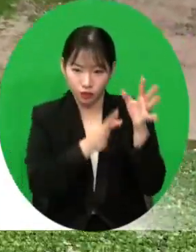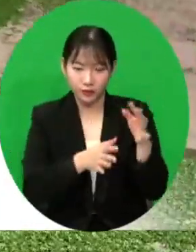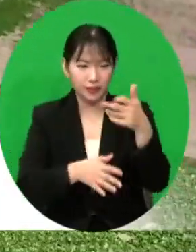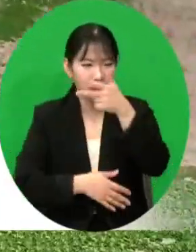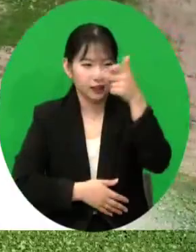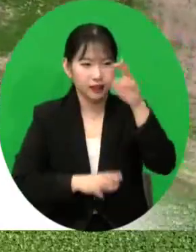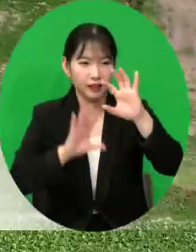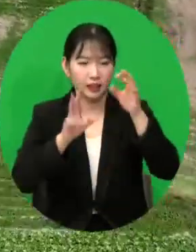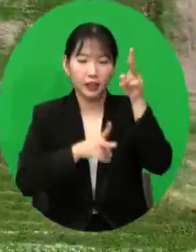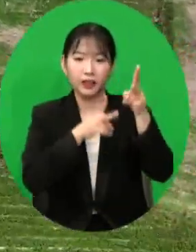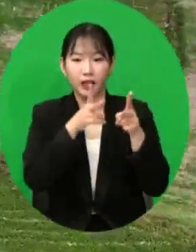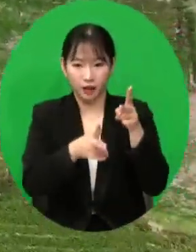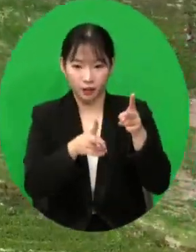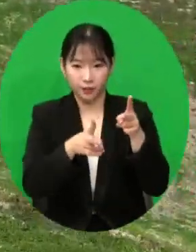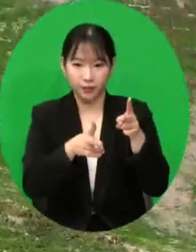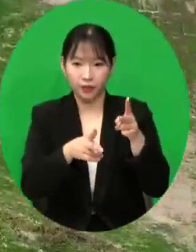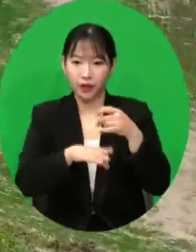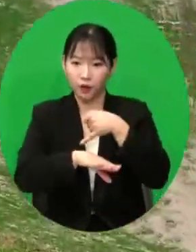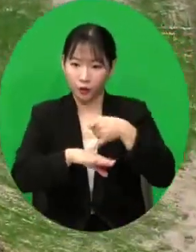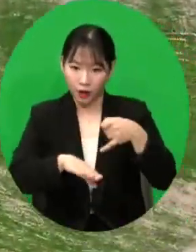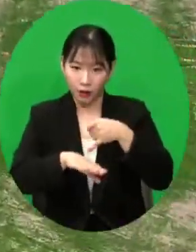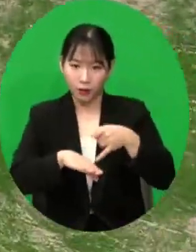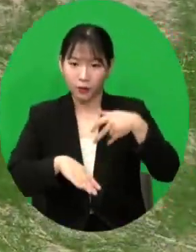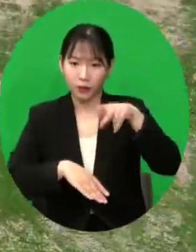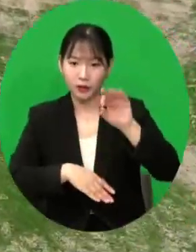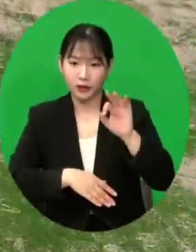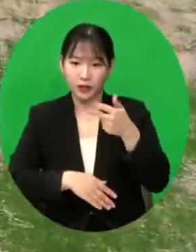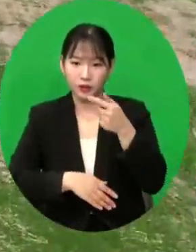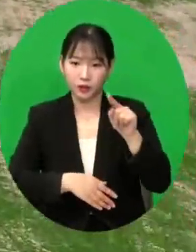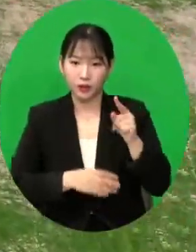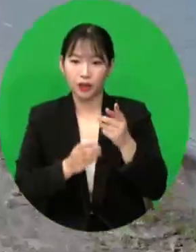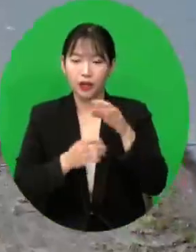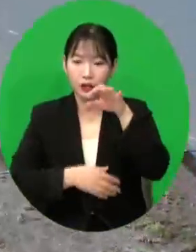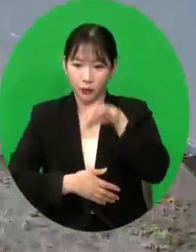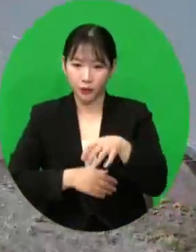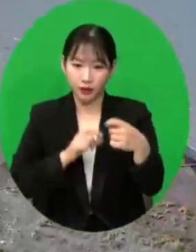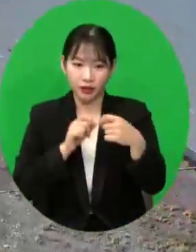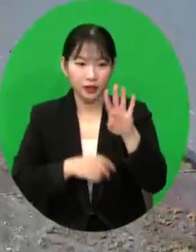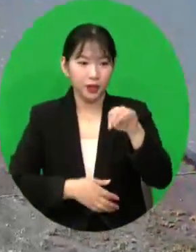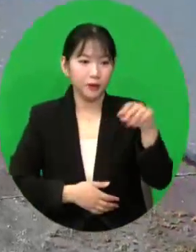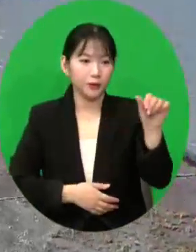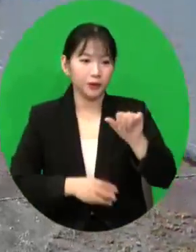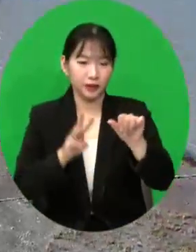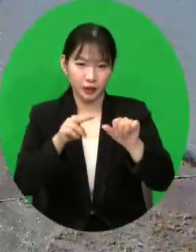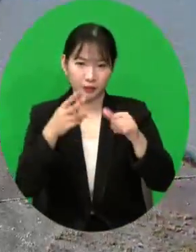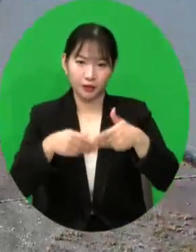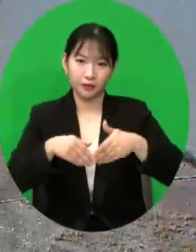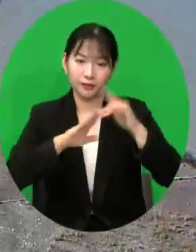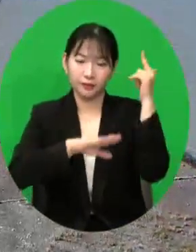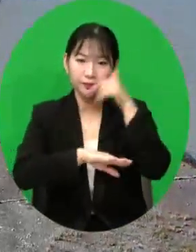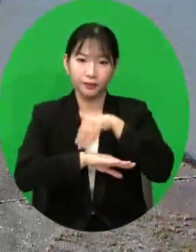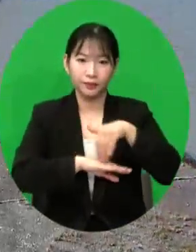대규모 국책 사업으로 완독은 장자리 원 45,000 미에 조성될 예정입니다